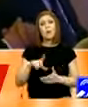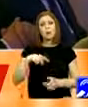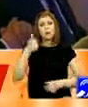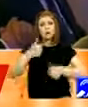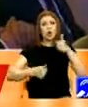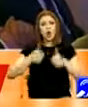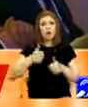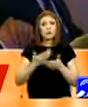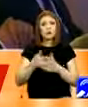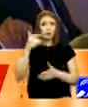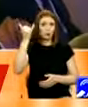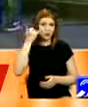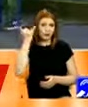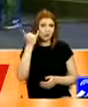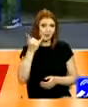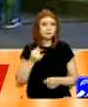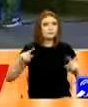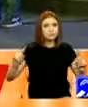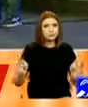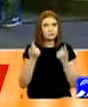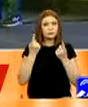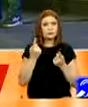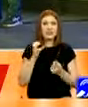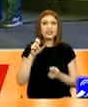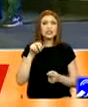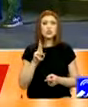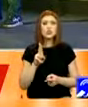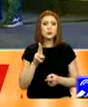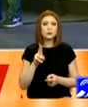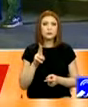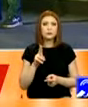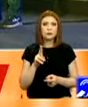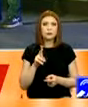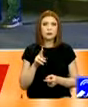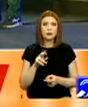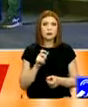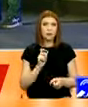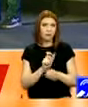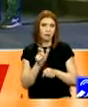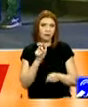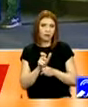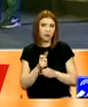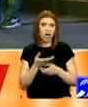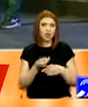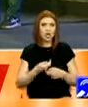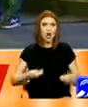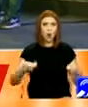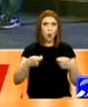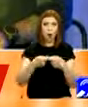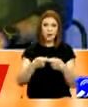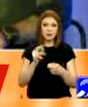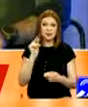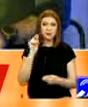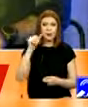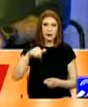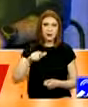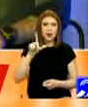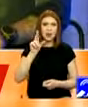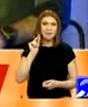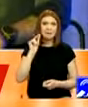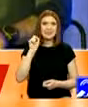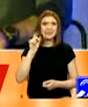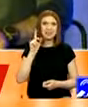aceasta functie de acelasi timp adica tu ai reduce criticii acestei coalitii formate din PNL a fost